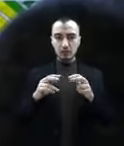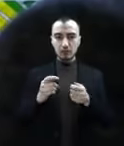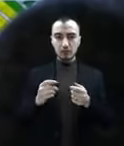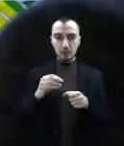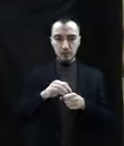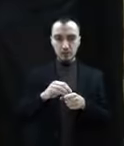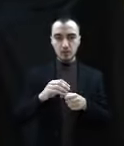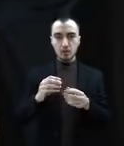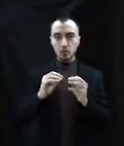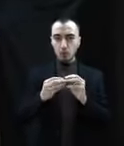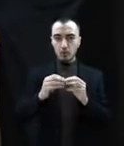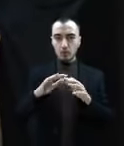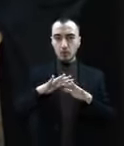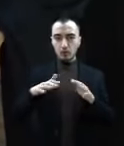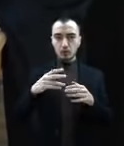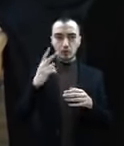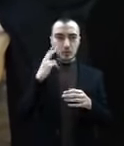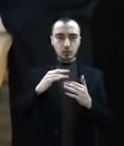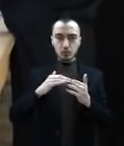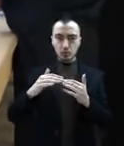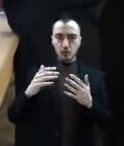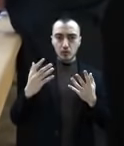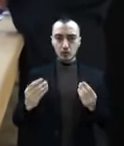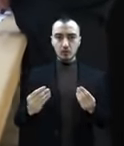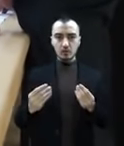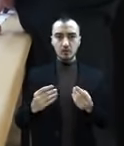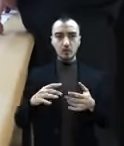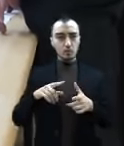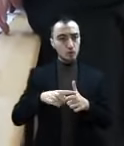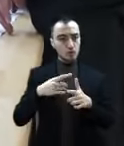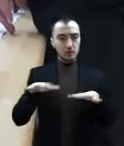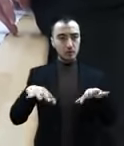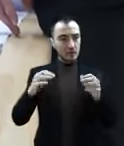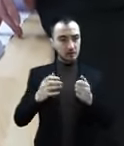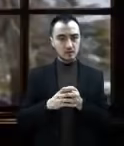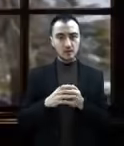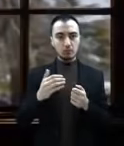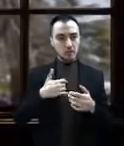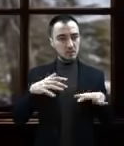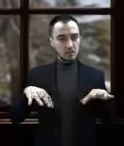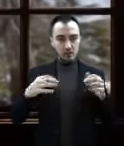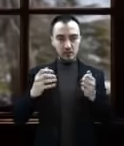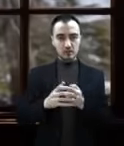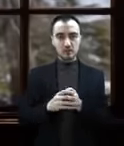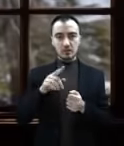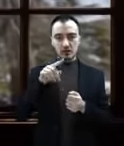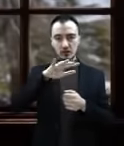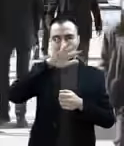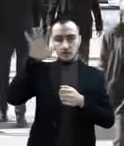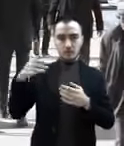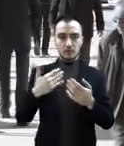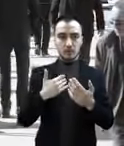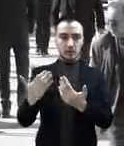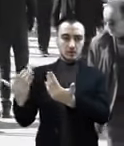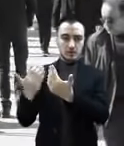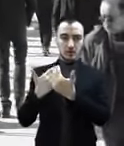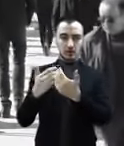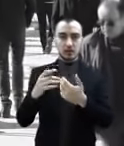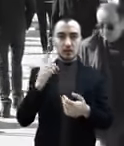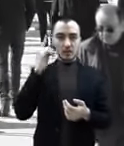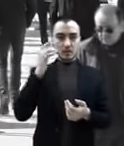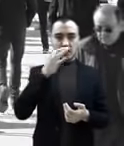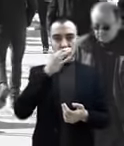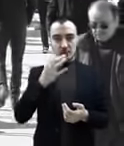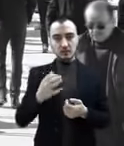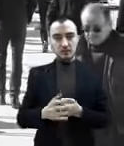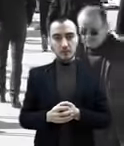izni ve inayetiyle projelerimizi inşallah önümüzdeki dönemde hayata geçireceğiz. Karamanımızı her